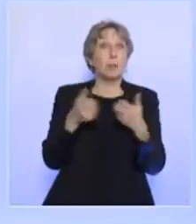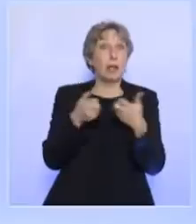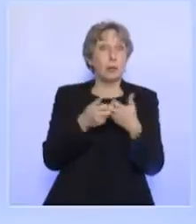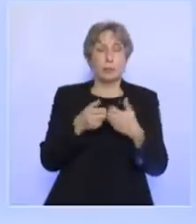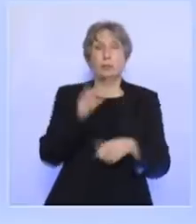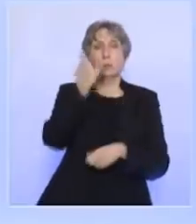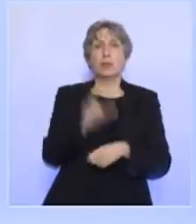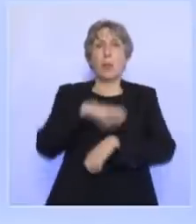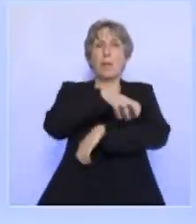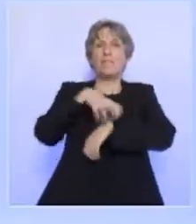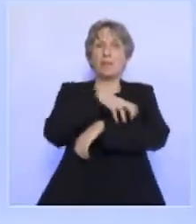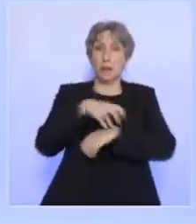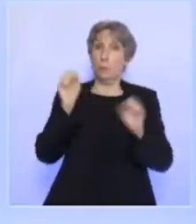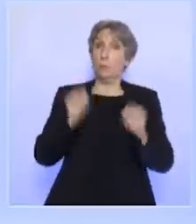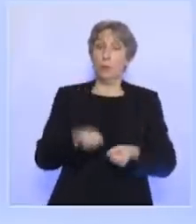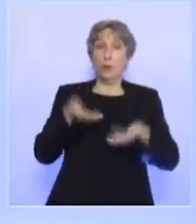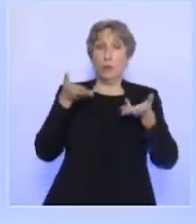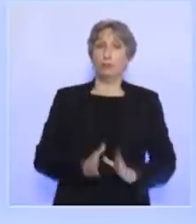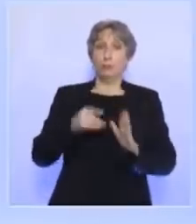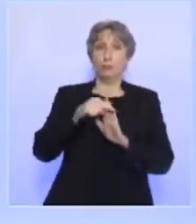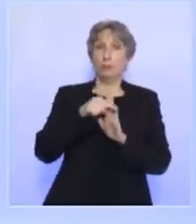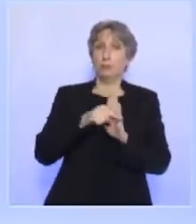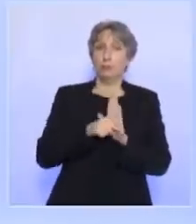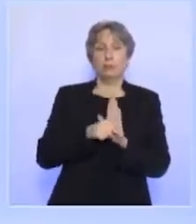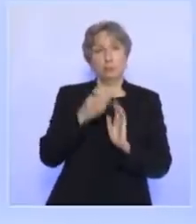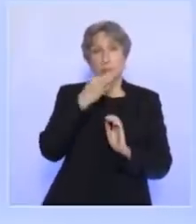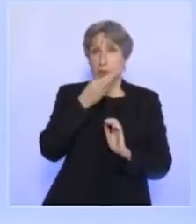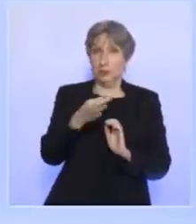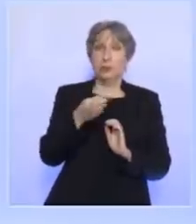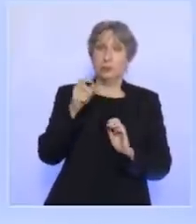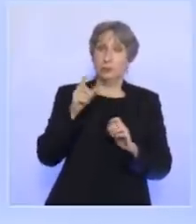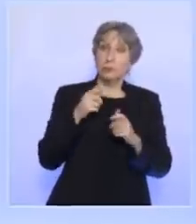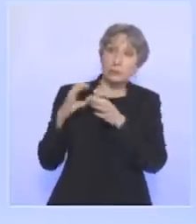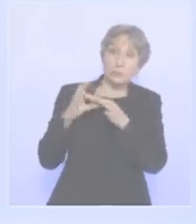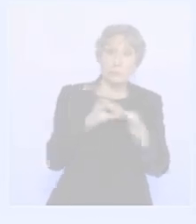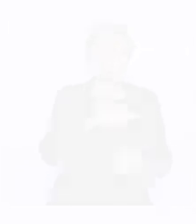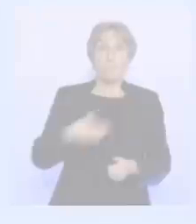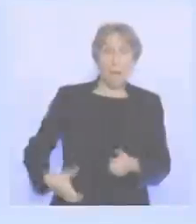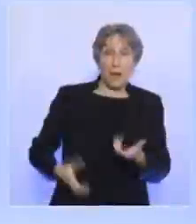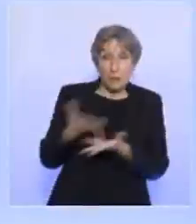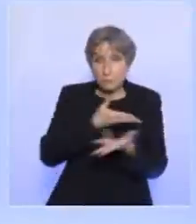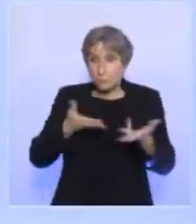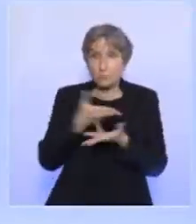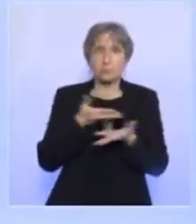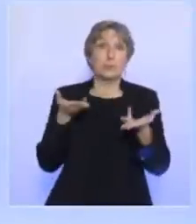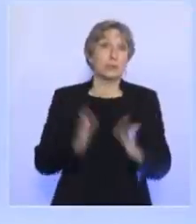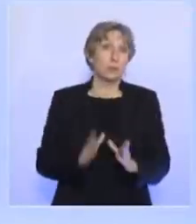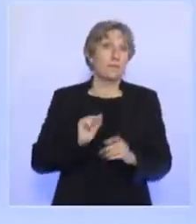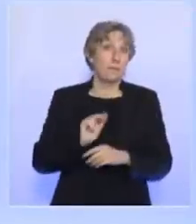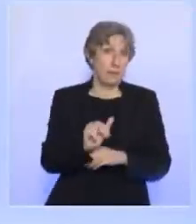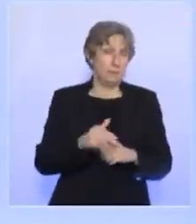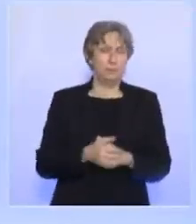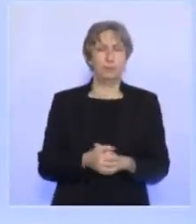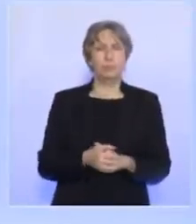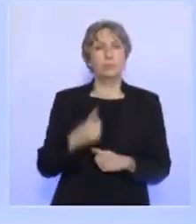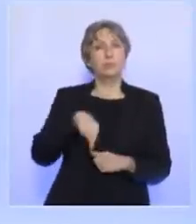préfets adopteront les dispositions correspondantes en lien avec les maires. À ce stade, notre